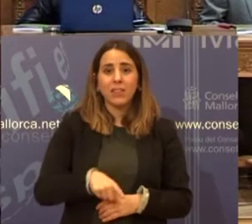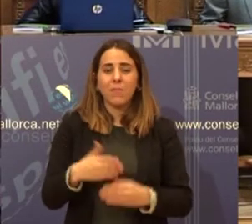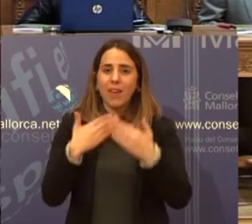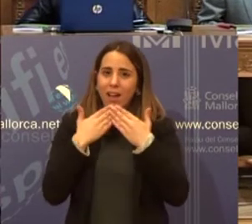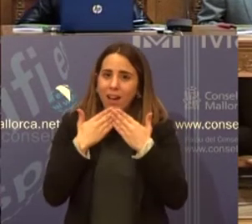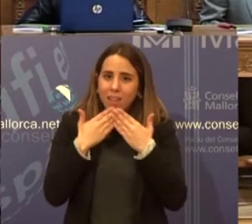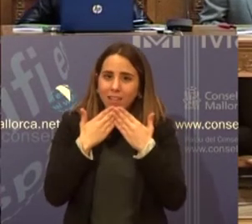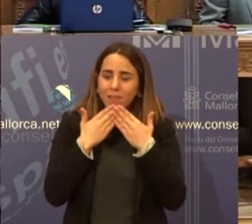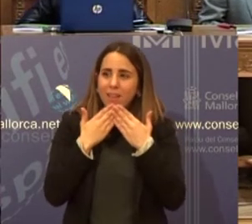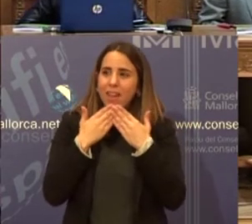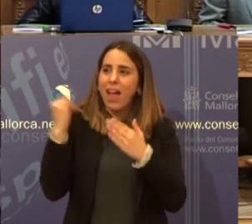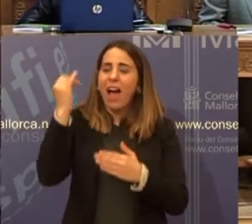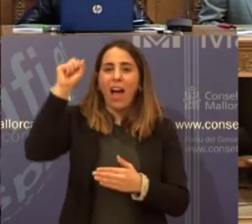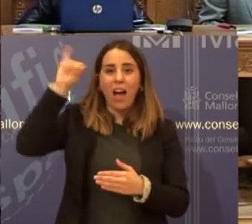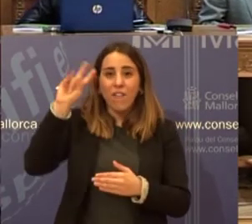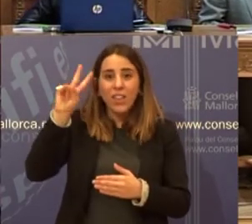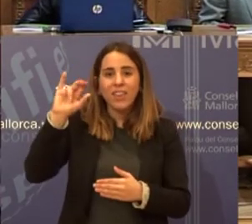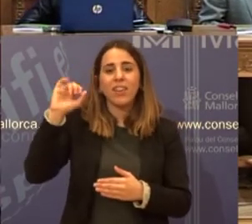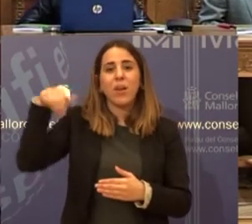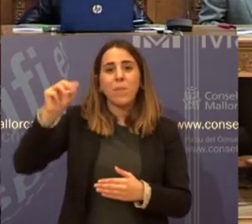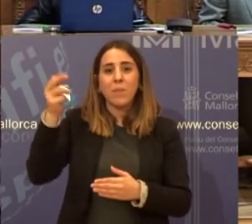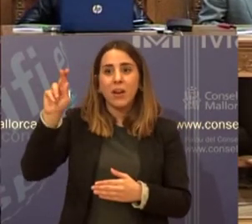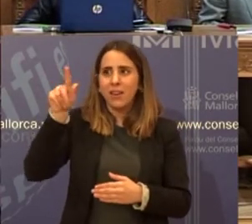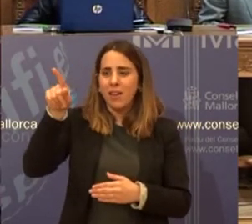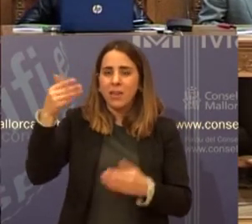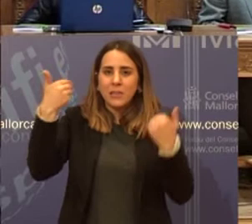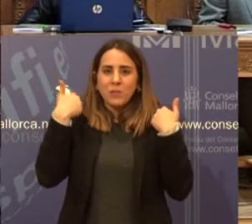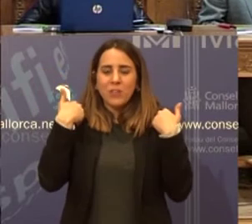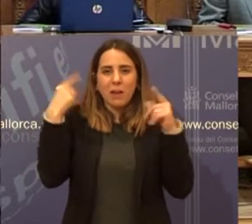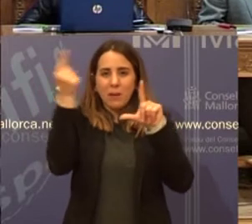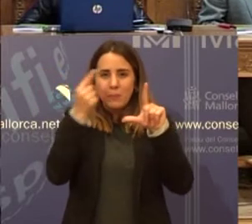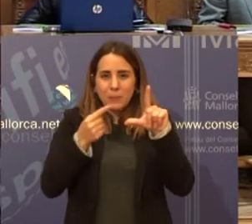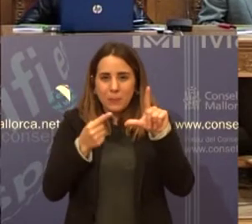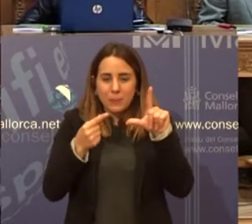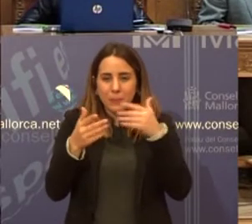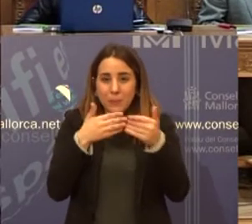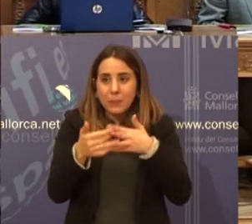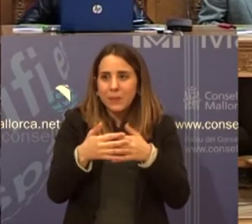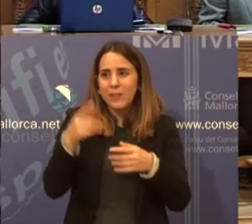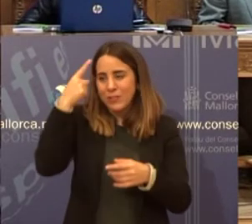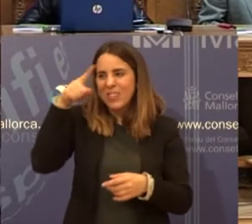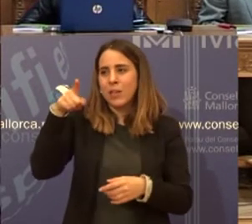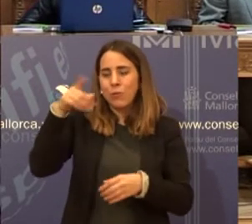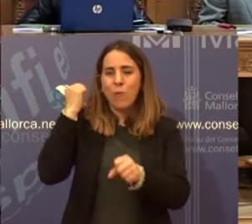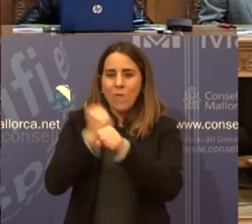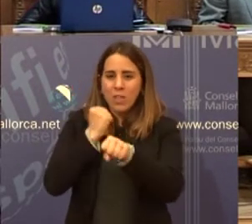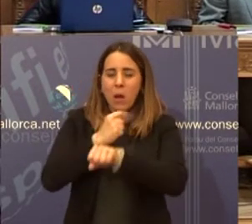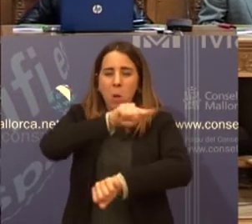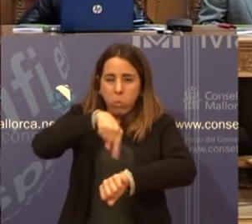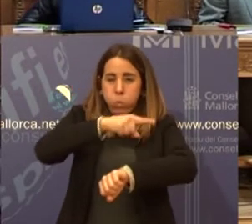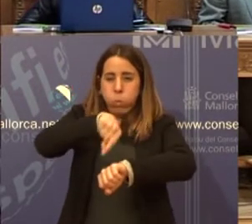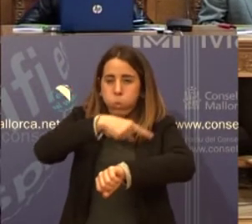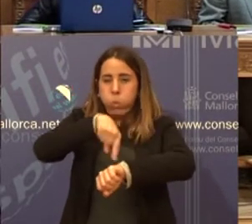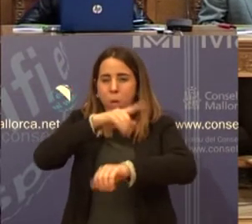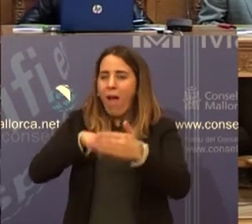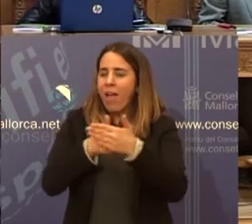I també agrair a en Javi Marín, que és el que ha fet les il·lustracions i sabem que han dedicat moltes hores extres a casa seva a fer que